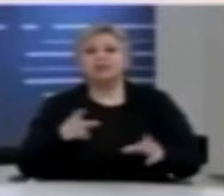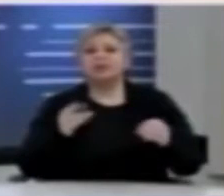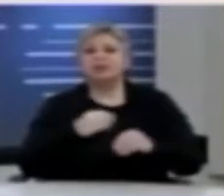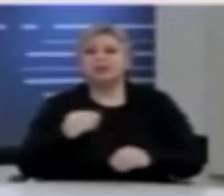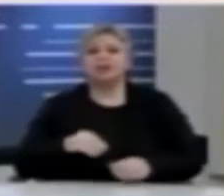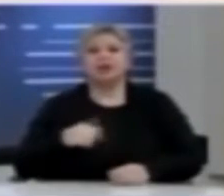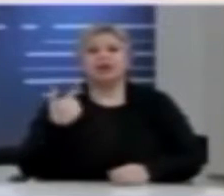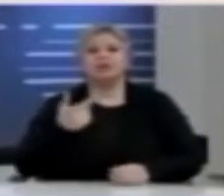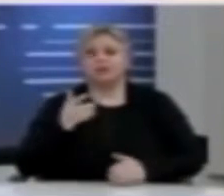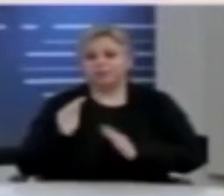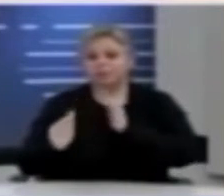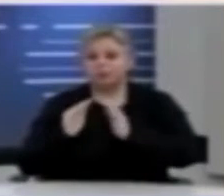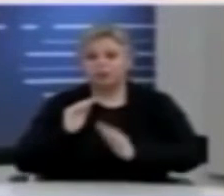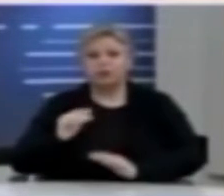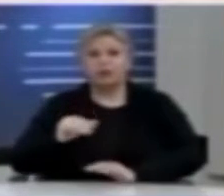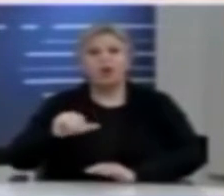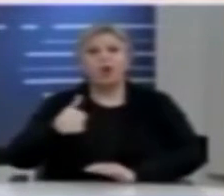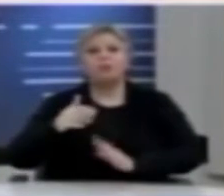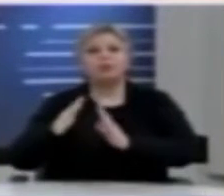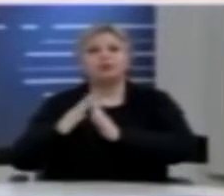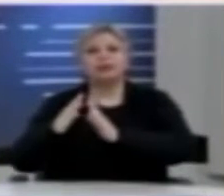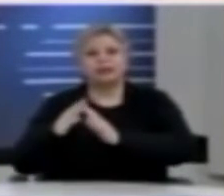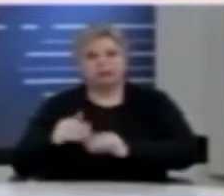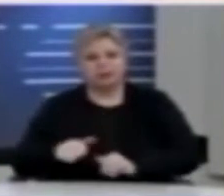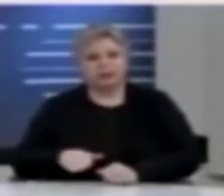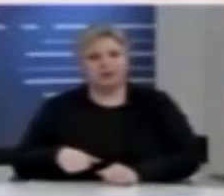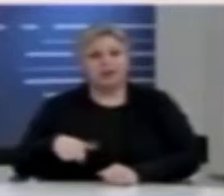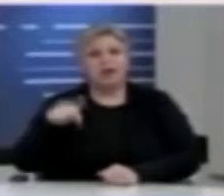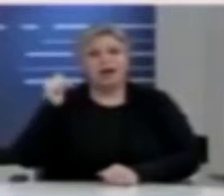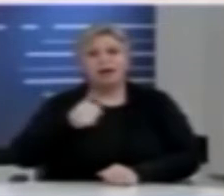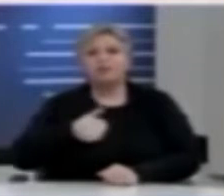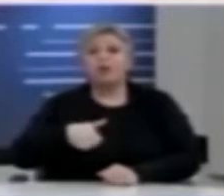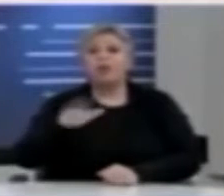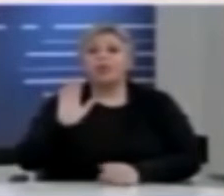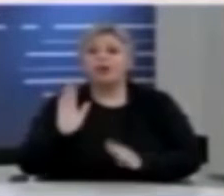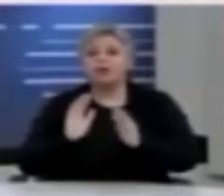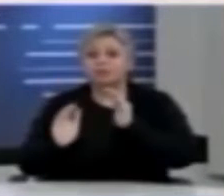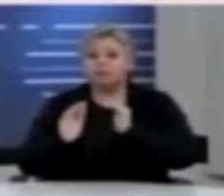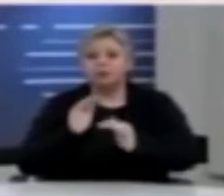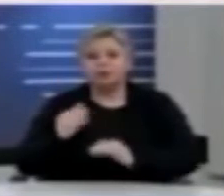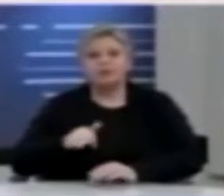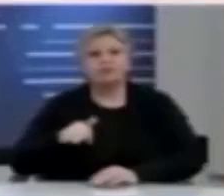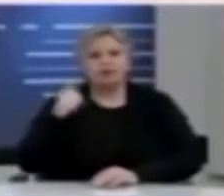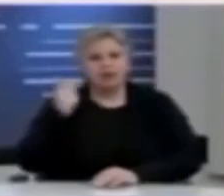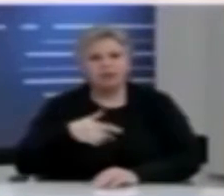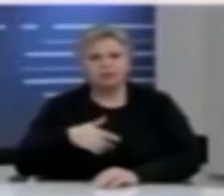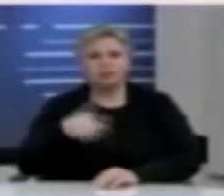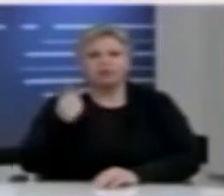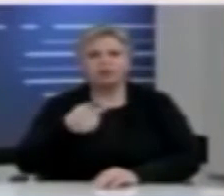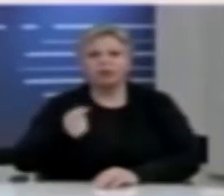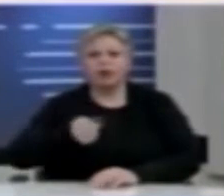πρώτης κατοικίας θα οδηγήσει σε πληστηριασμούς πρώτης κατοικίας μικρών και μεσαίων δανειοληπτών?